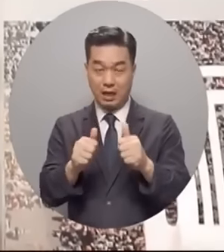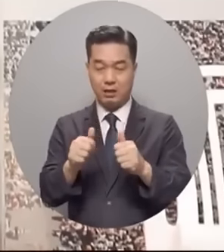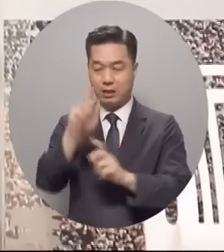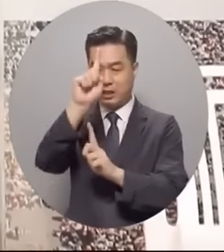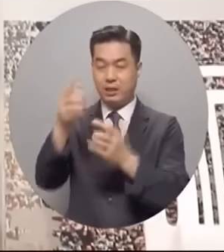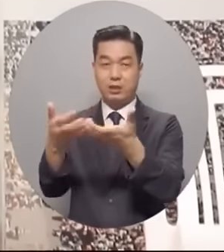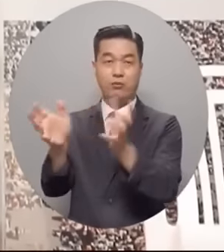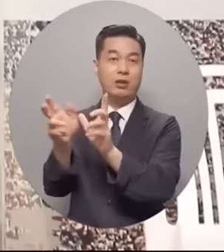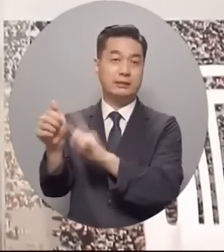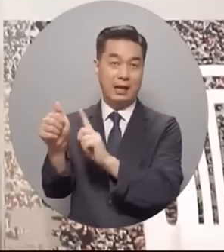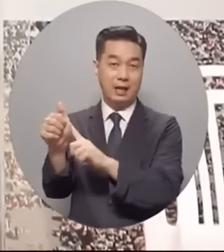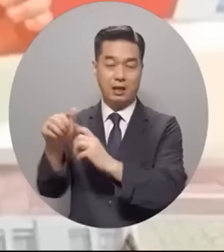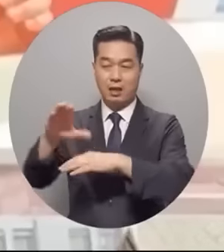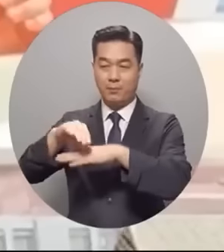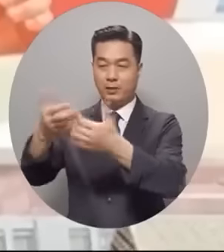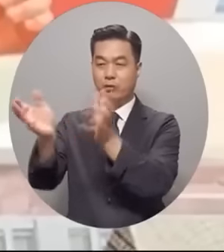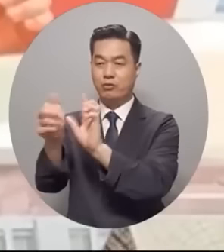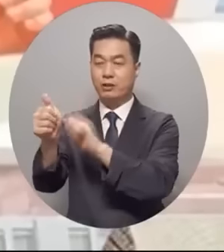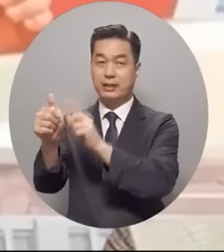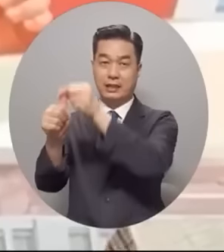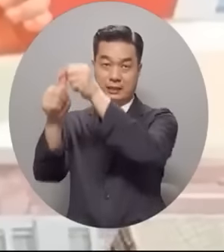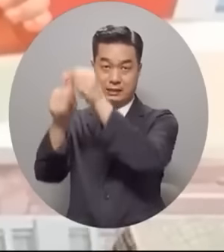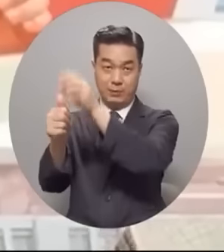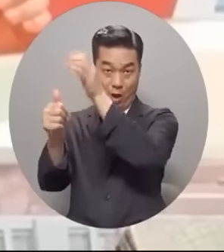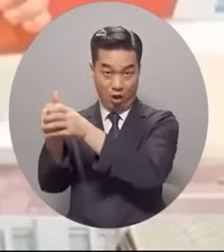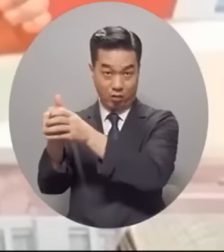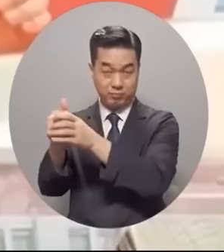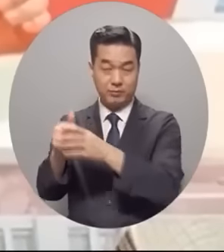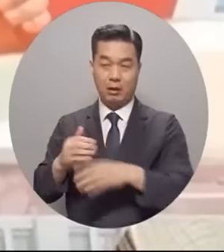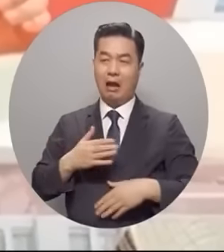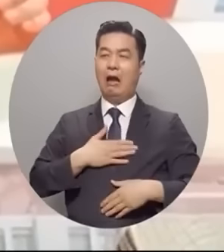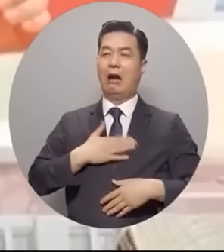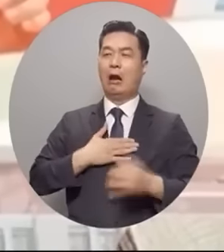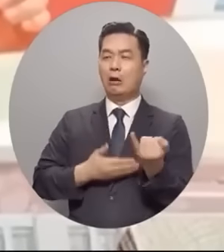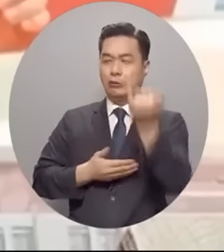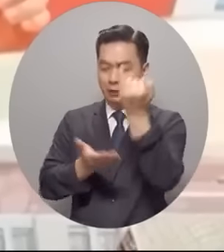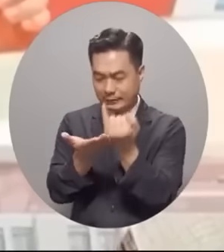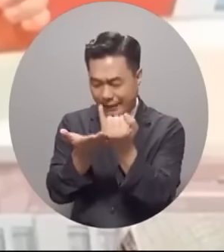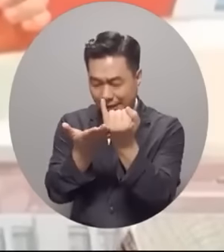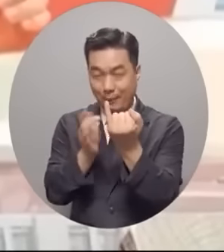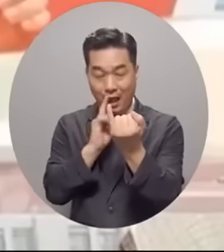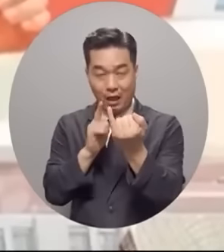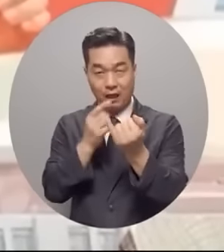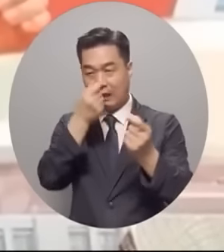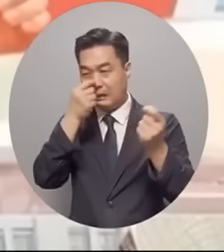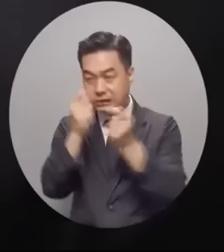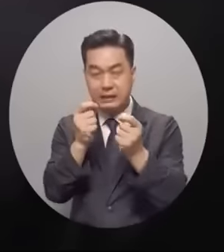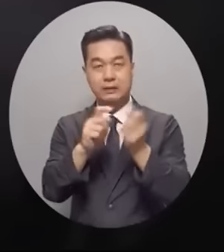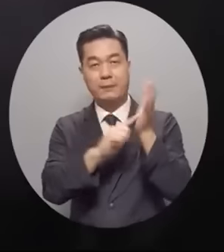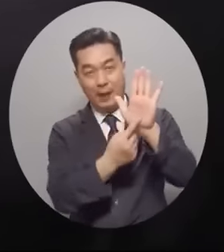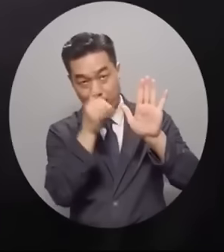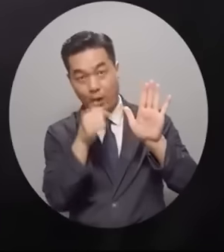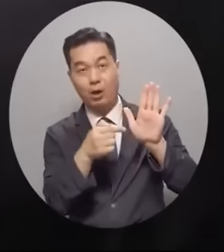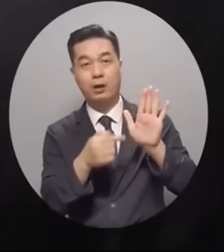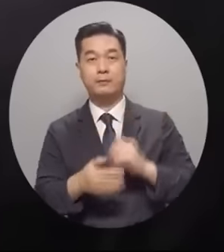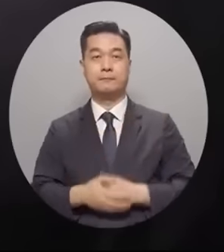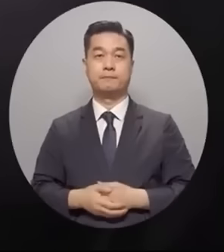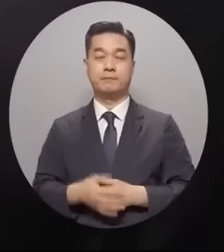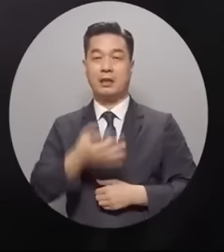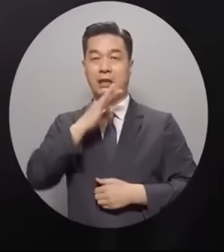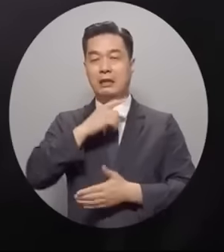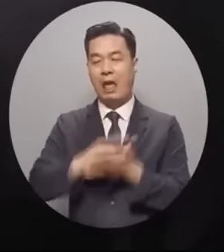방통위원장에 지명된 직후 SNS 우리 누님으로 호칭하는 등 개인적 친분을 드러내 왔습니다 이해